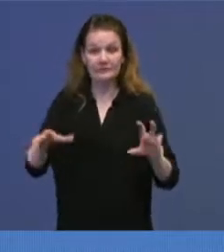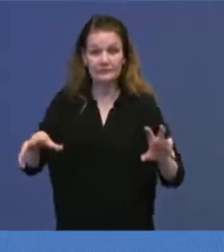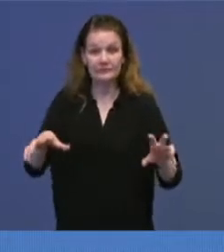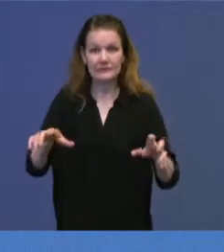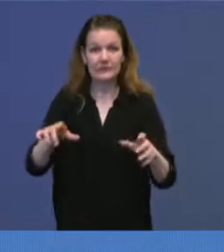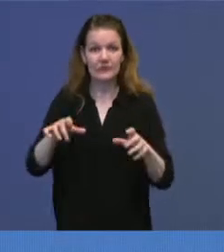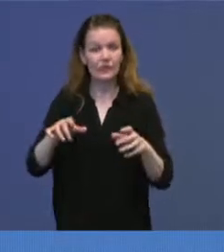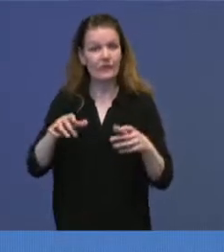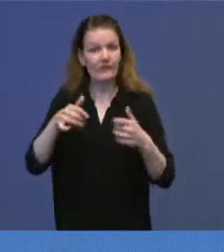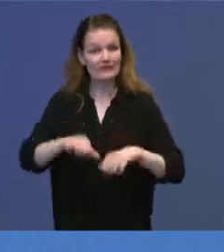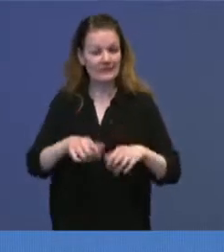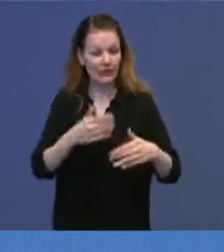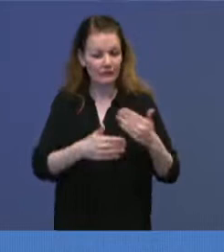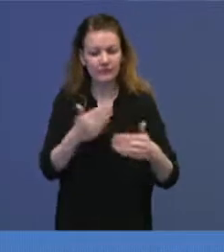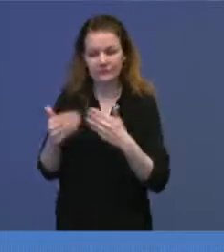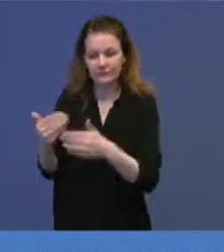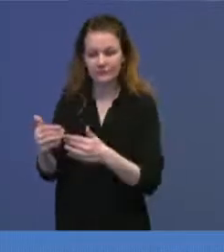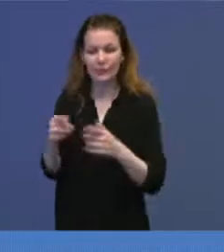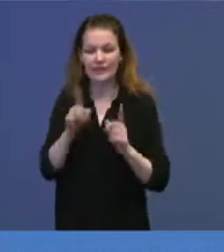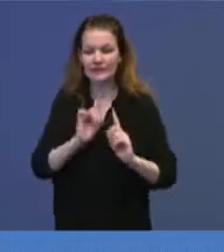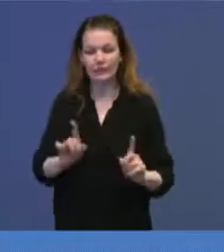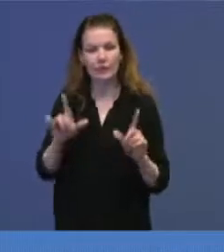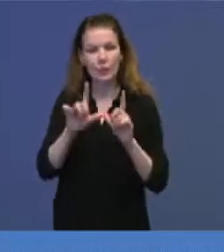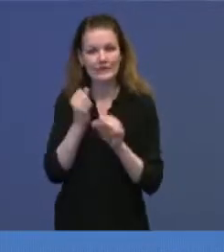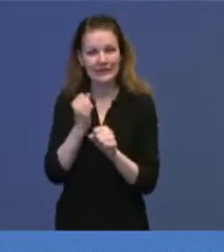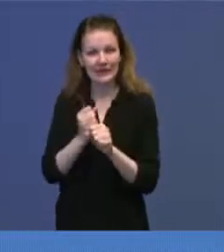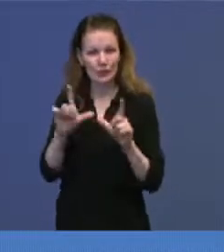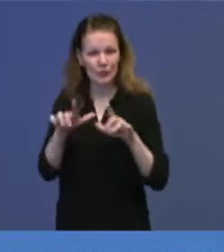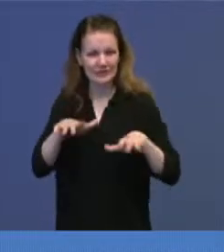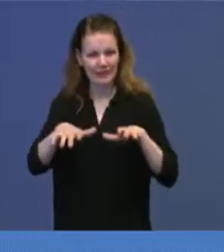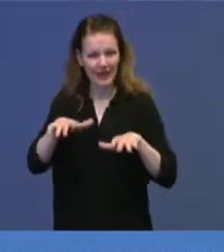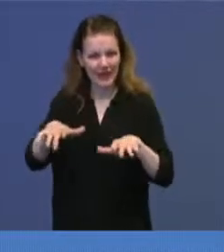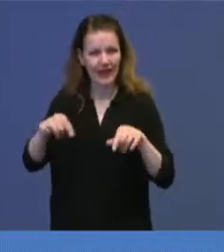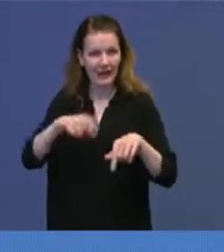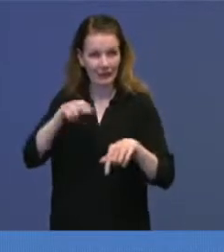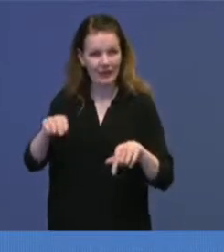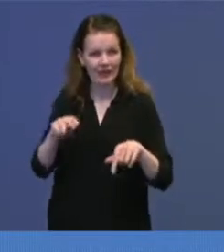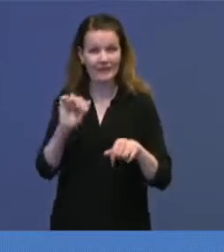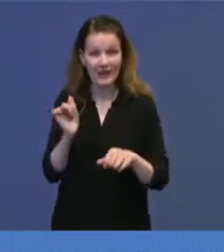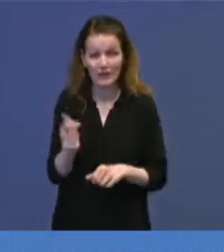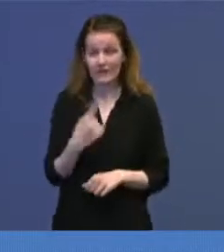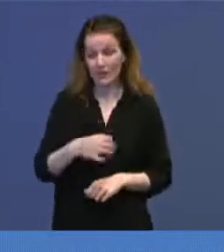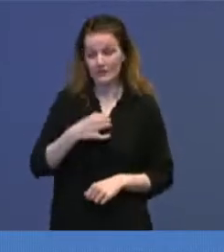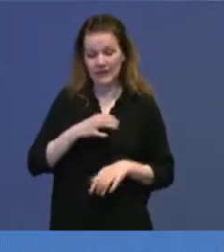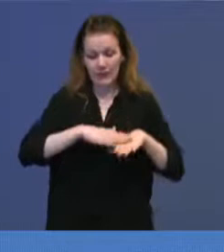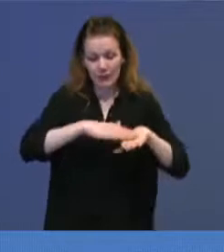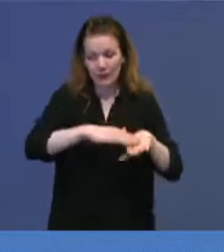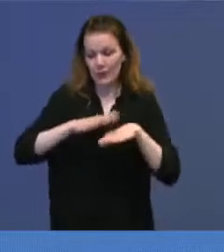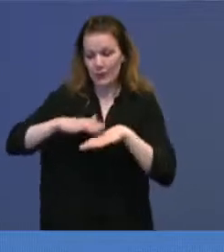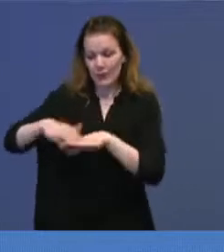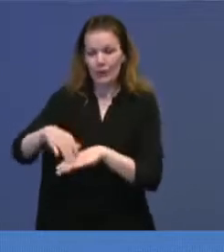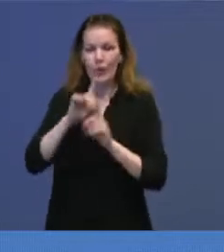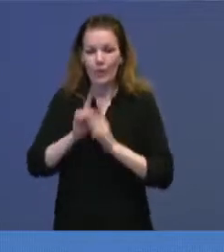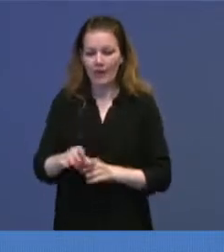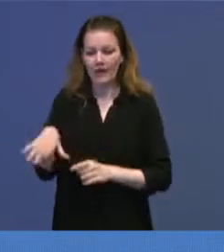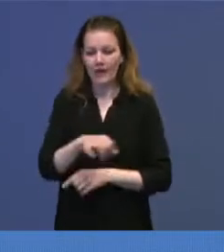tid, og det vil kunne skape stor usikkerhet og ustabilitet i Norge. Derfor vil regjeringen nå pålegge kommunene